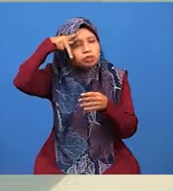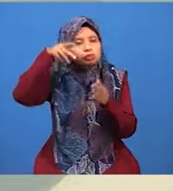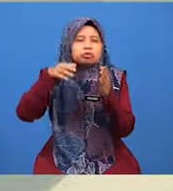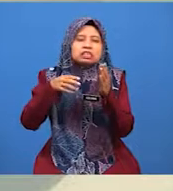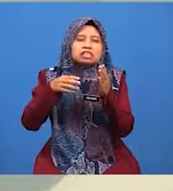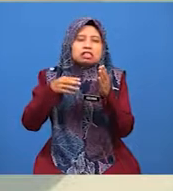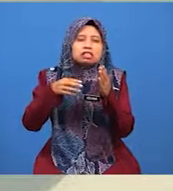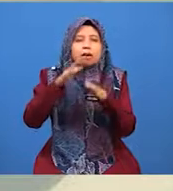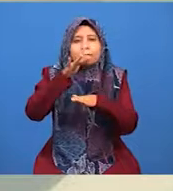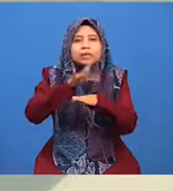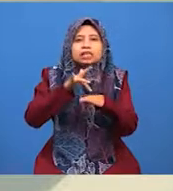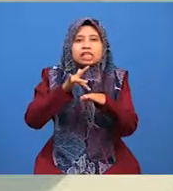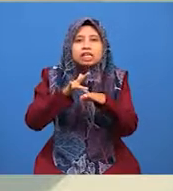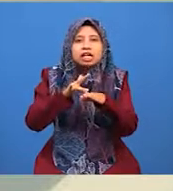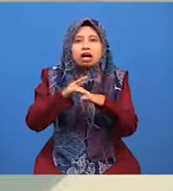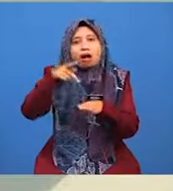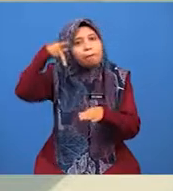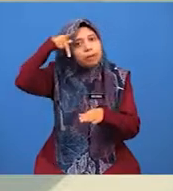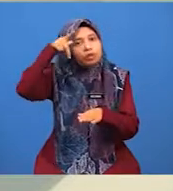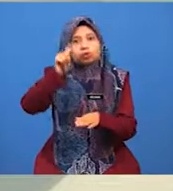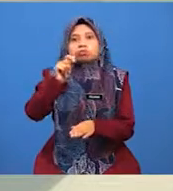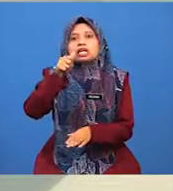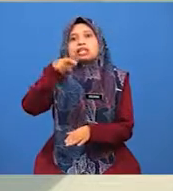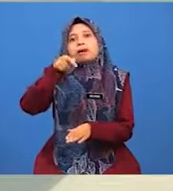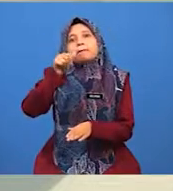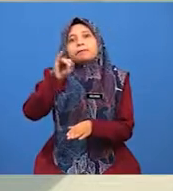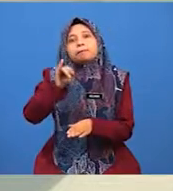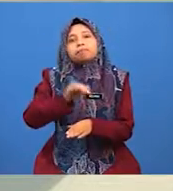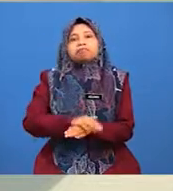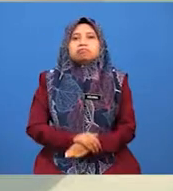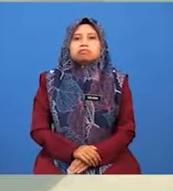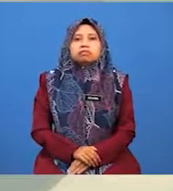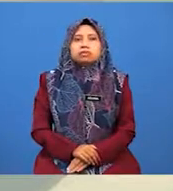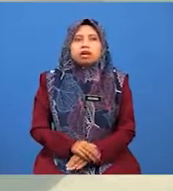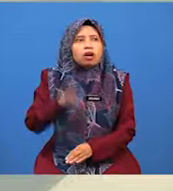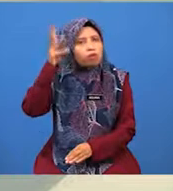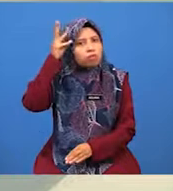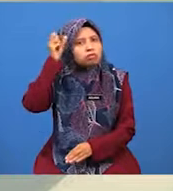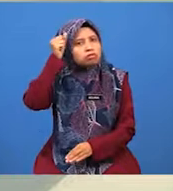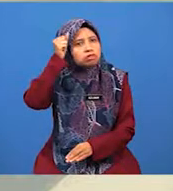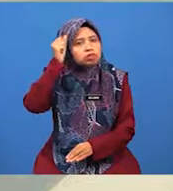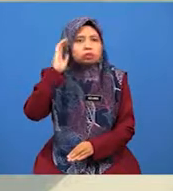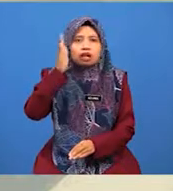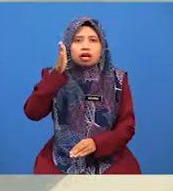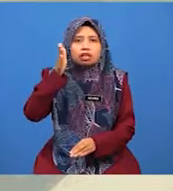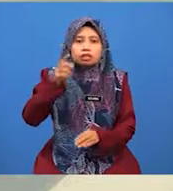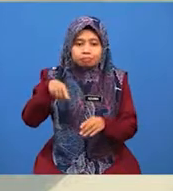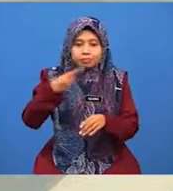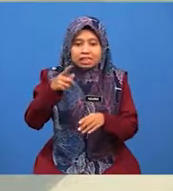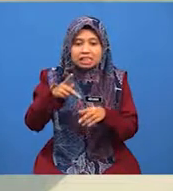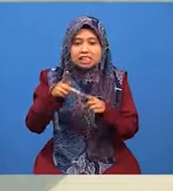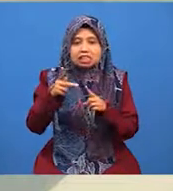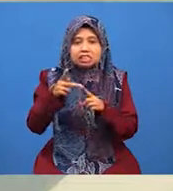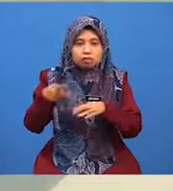oleh rakan-rakannya sebagai Parjo Tapai. Wak Salikun akan ke kebun